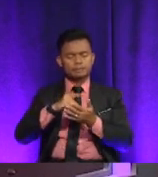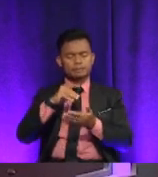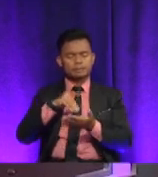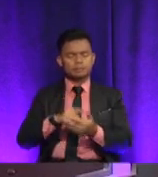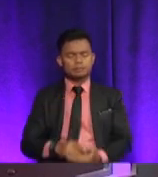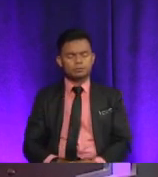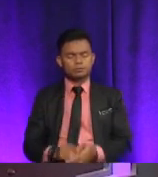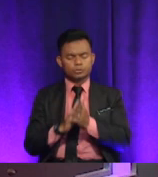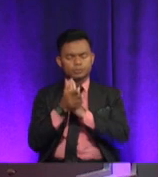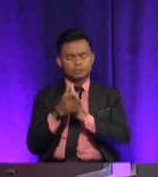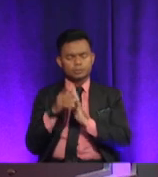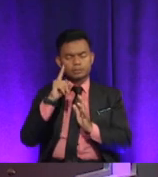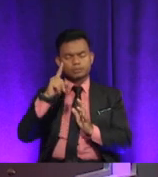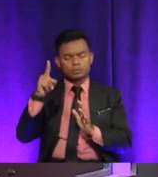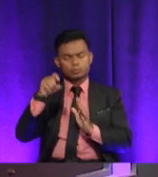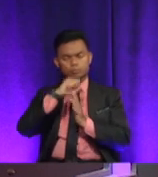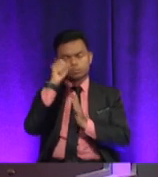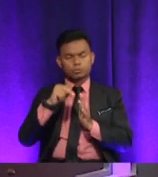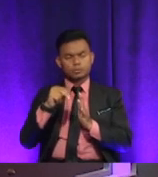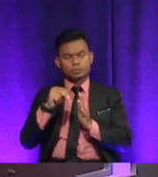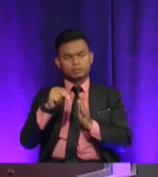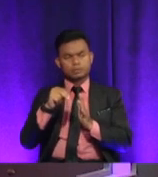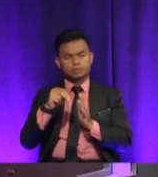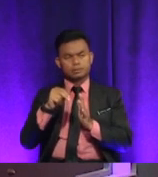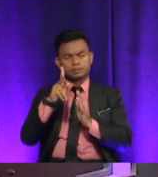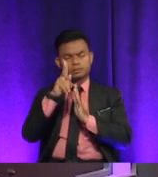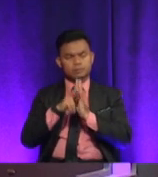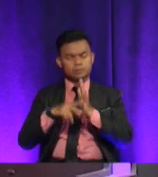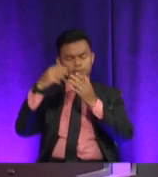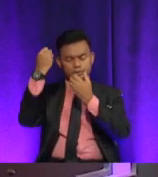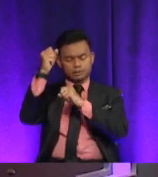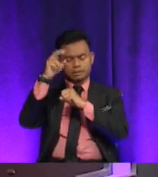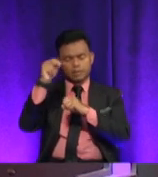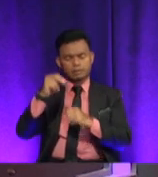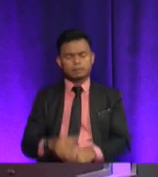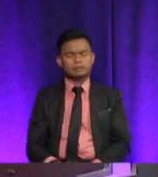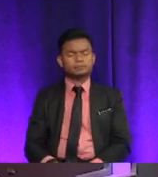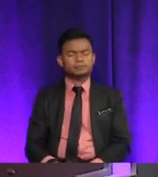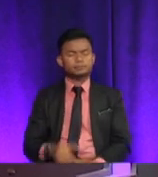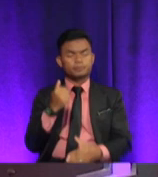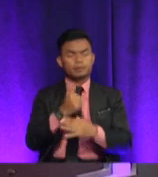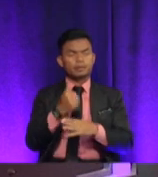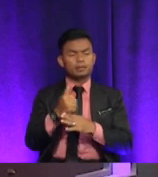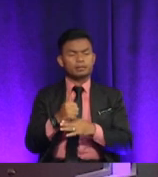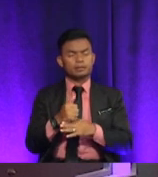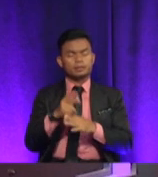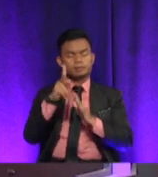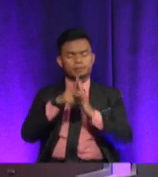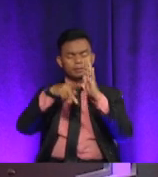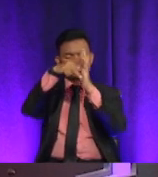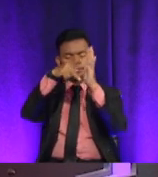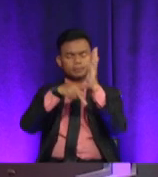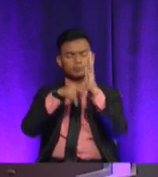satu persoalannya adalah persoalan ketaatan ataupun kepada